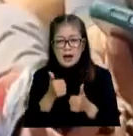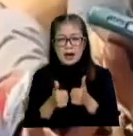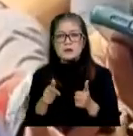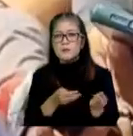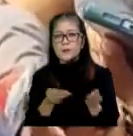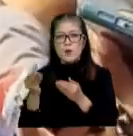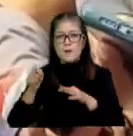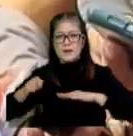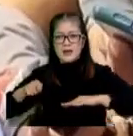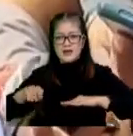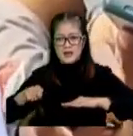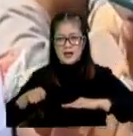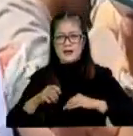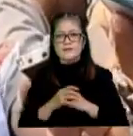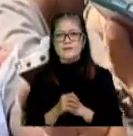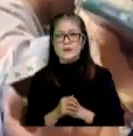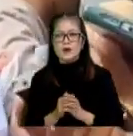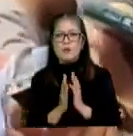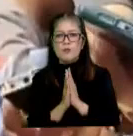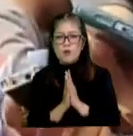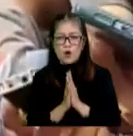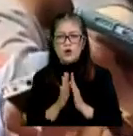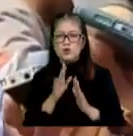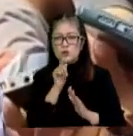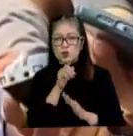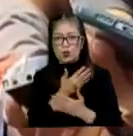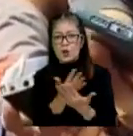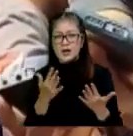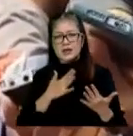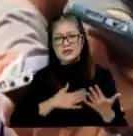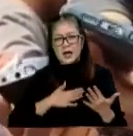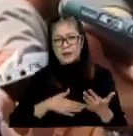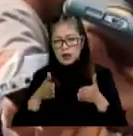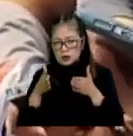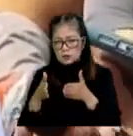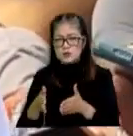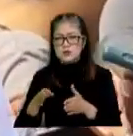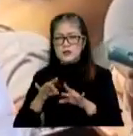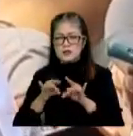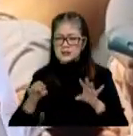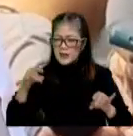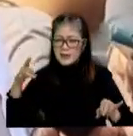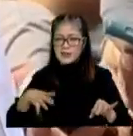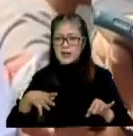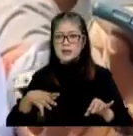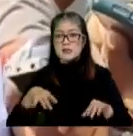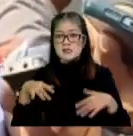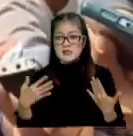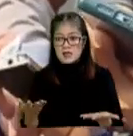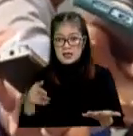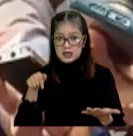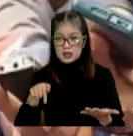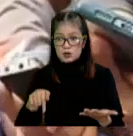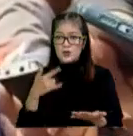Kami mohon kepada teman-teman media untuk bersabar. Tim SUS bekerja maraton. Sekali lagi dengan prinsip